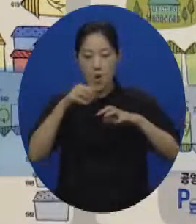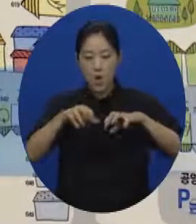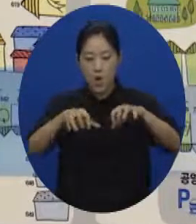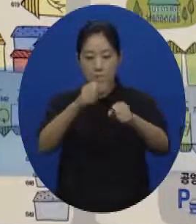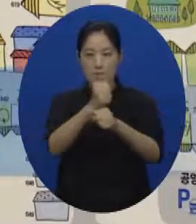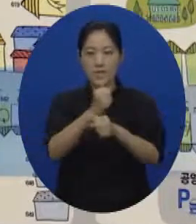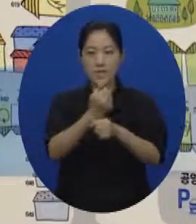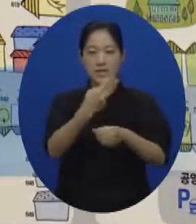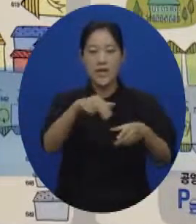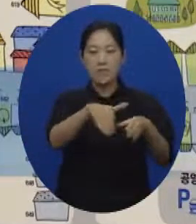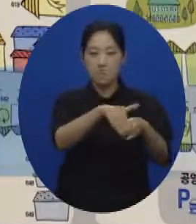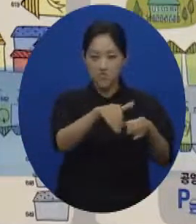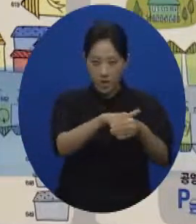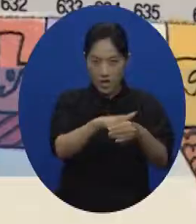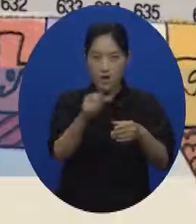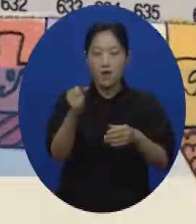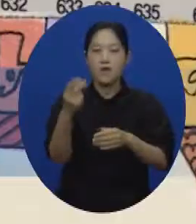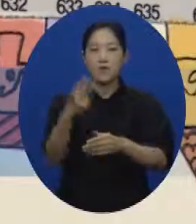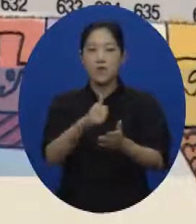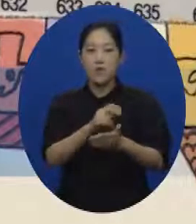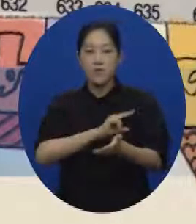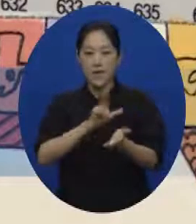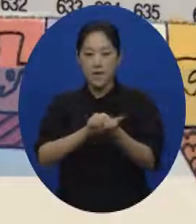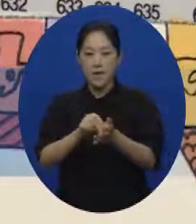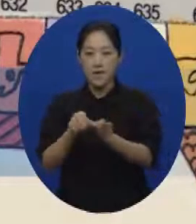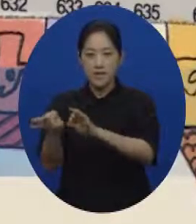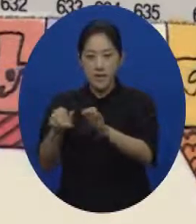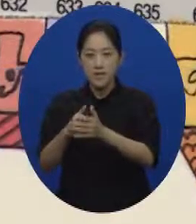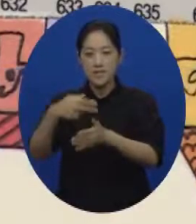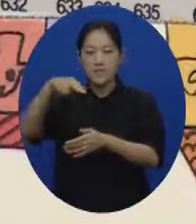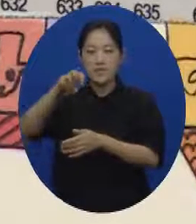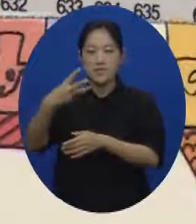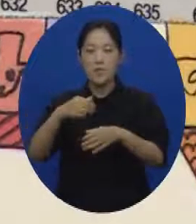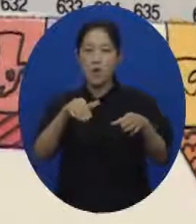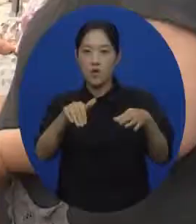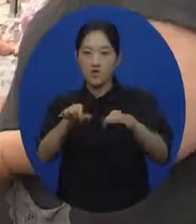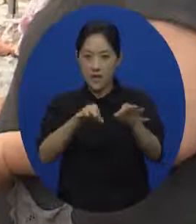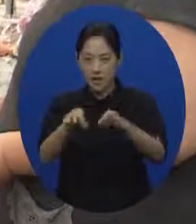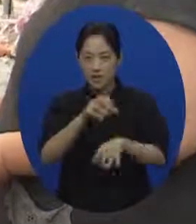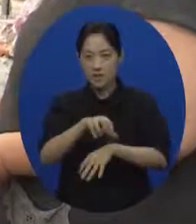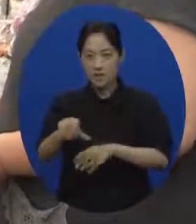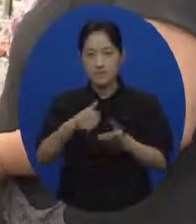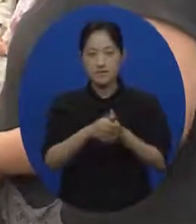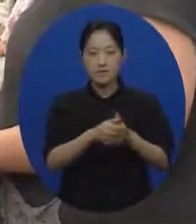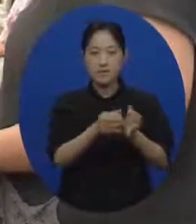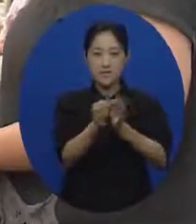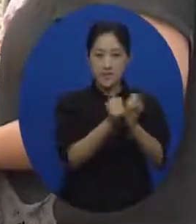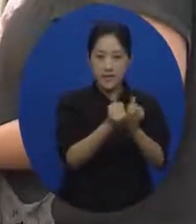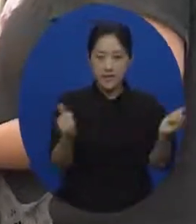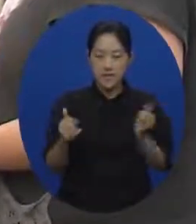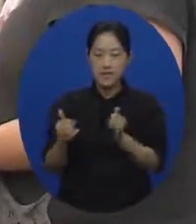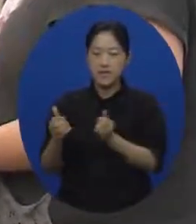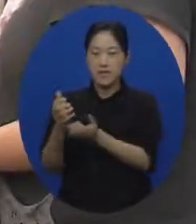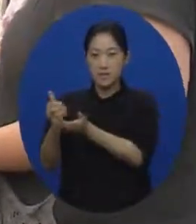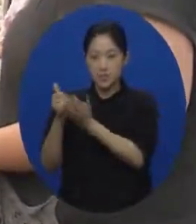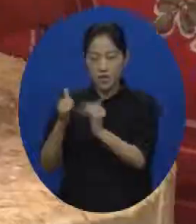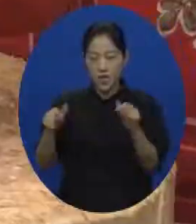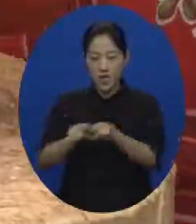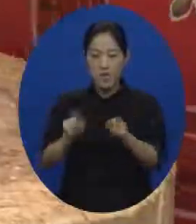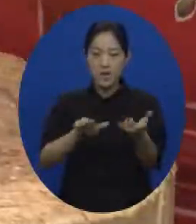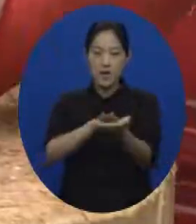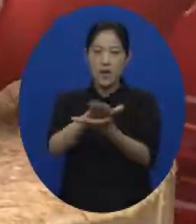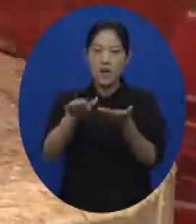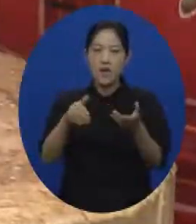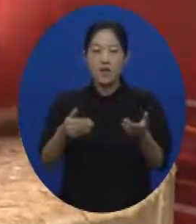부스를 설치해 다문화거리, 테마장터, 실버장터 등 상인과 주민들이 함께 어울릴 수 있는